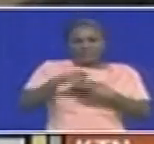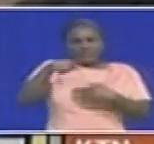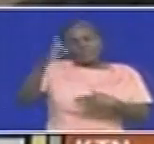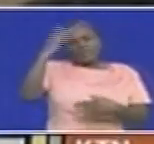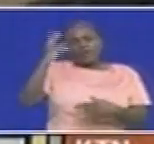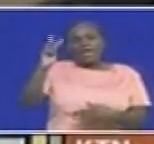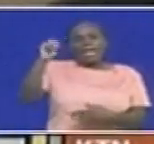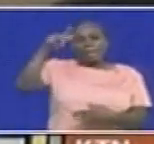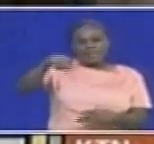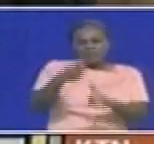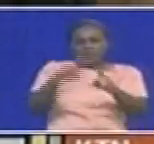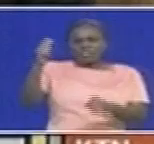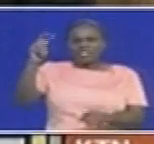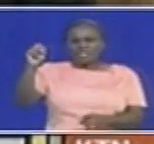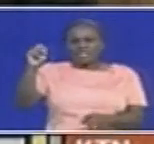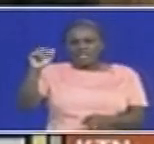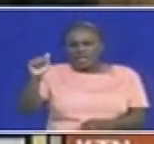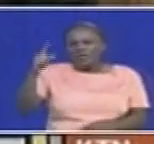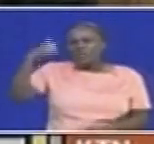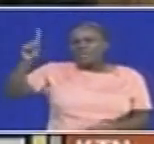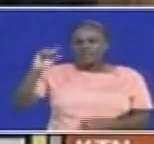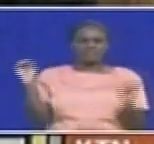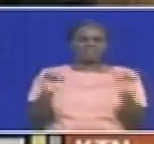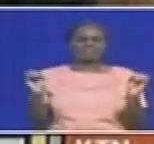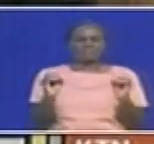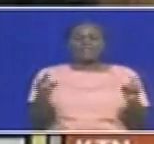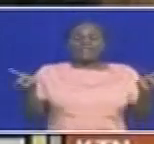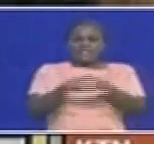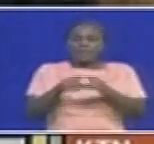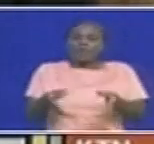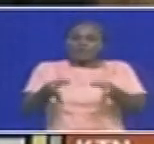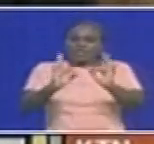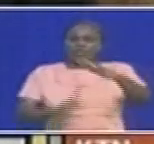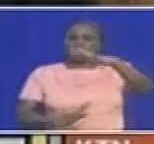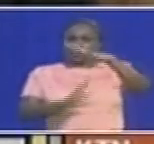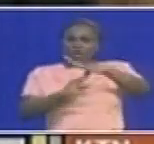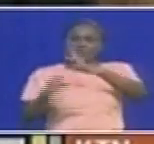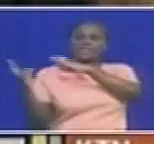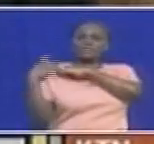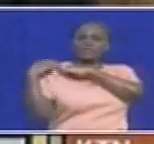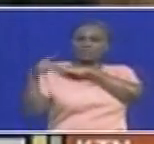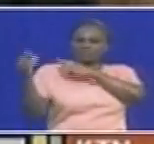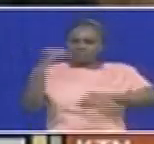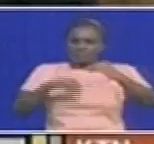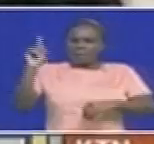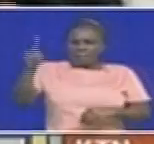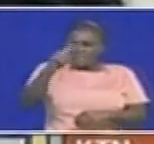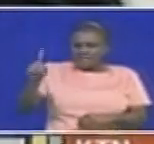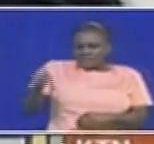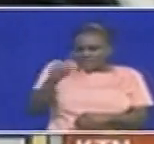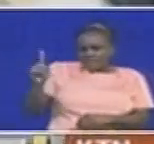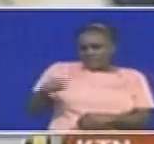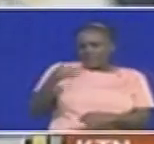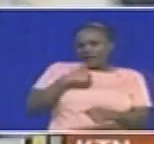Wanjohi wa chama cha TNA hakushinda kwenye uchaguzi huo. Afisa mkuu aliyesimamia uchaguzi huo alikosolewa na majaji hao